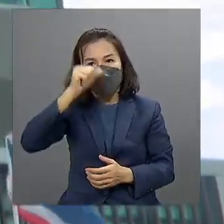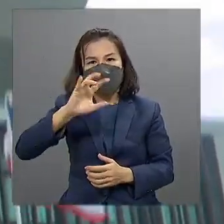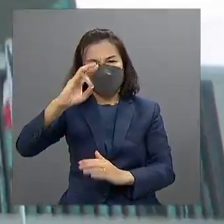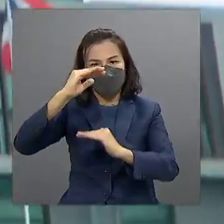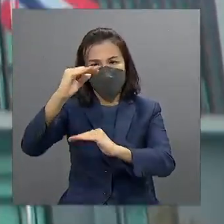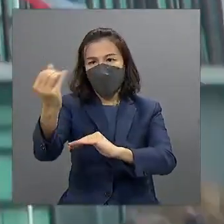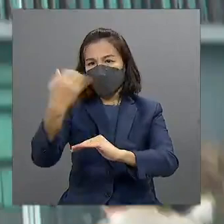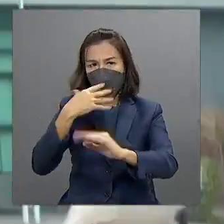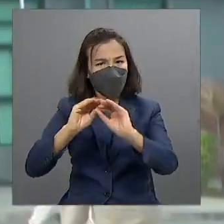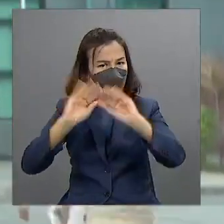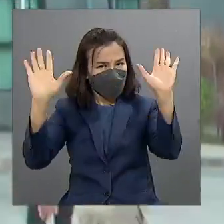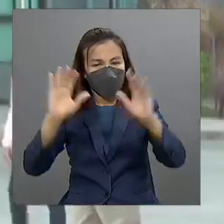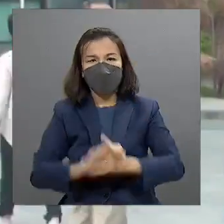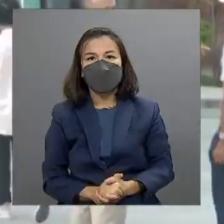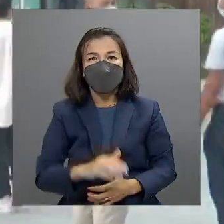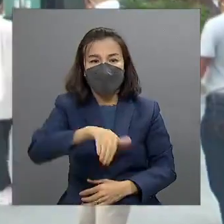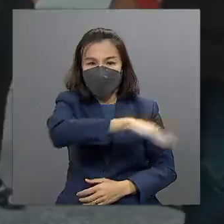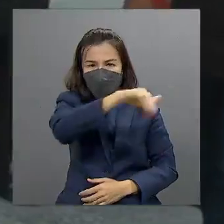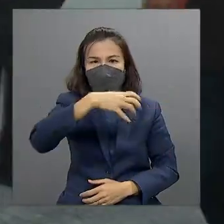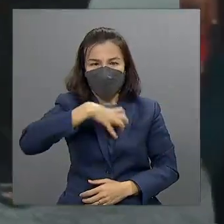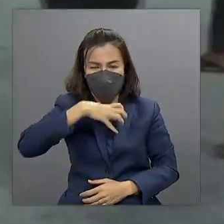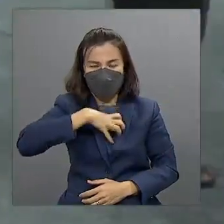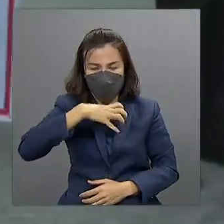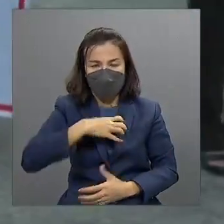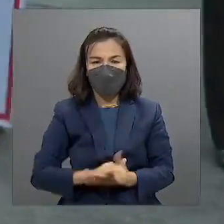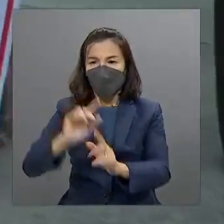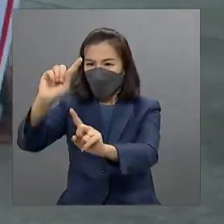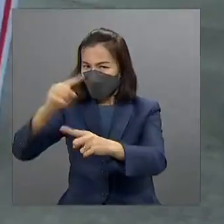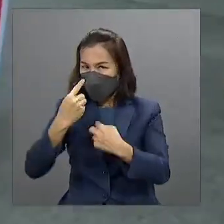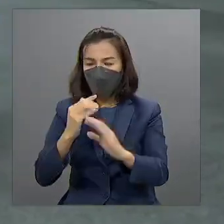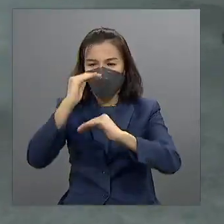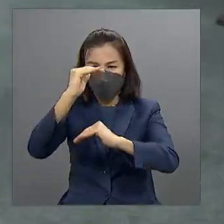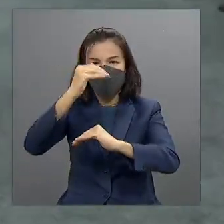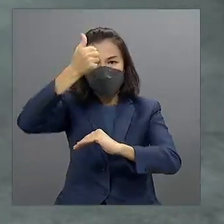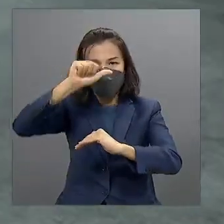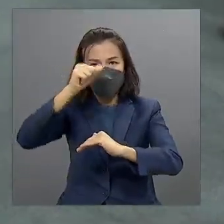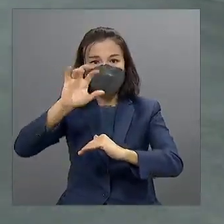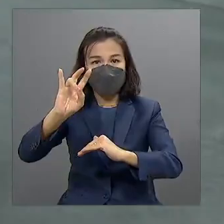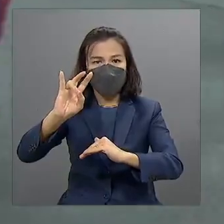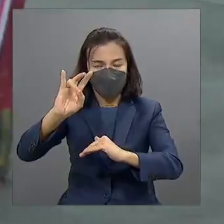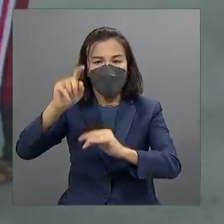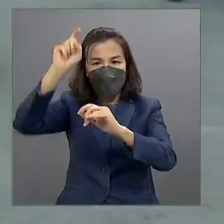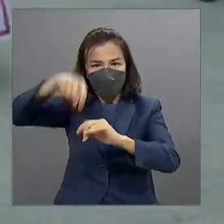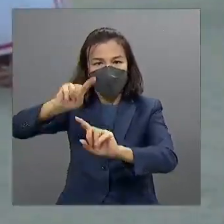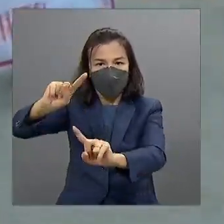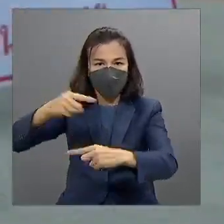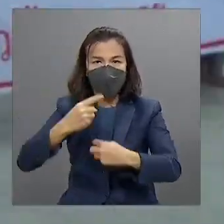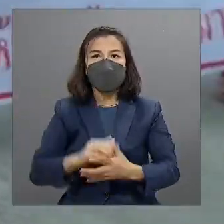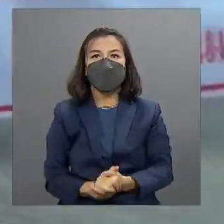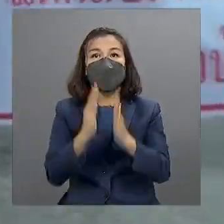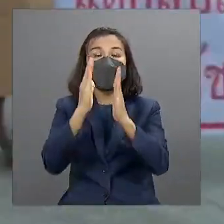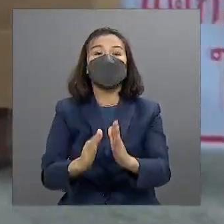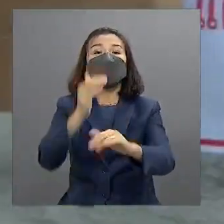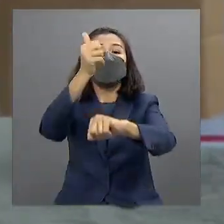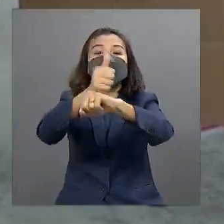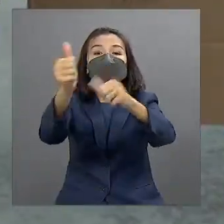สัดเจนชาบ้าน อยากจะรคำตอภายใน 7 วันด้านนายมนัศสทารั รองผมการใสปฏิบัิการและบำรงรัษาถ้าอักัฒ